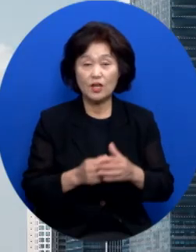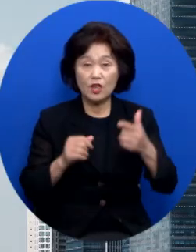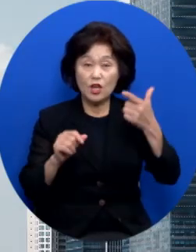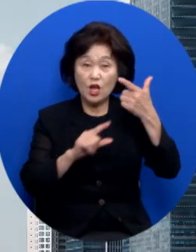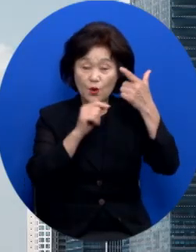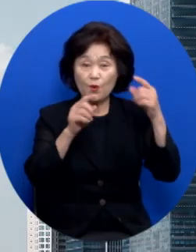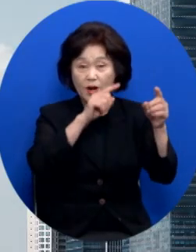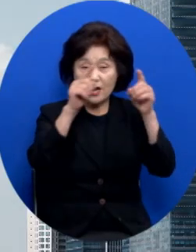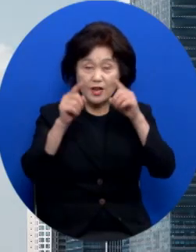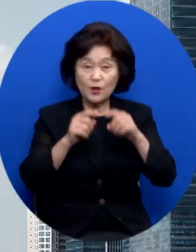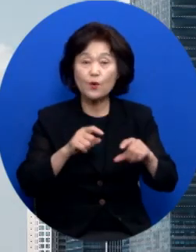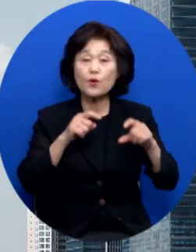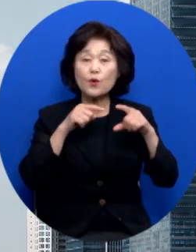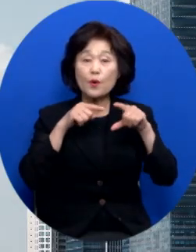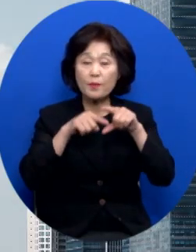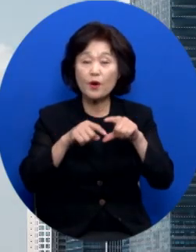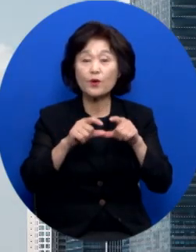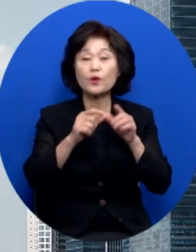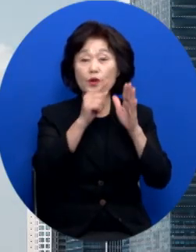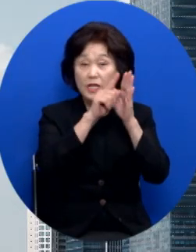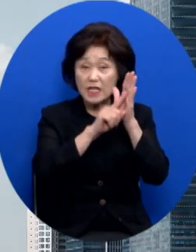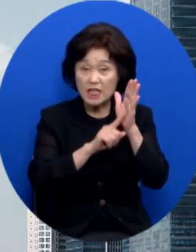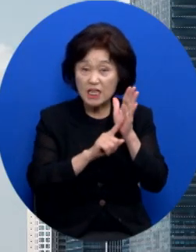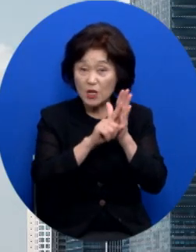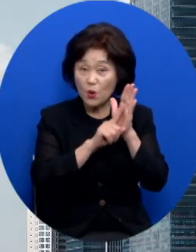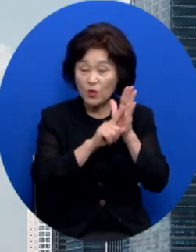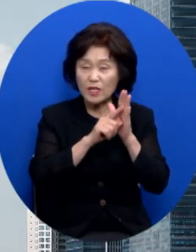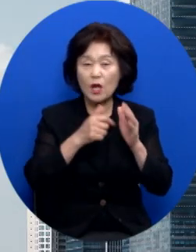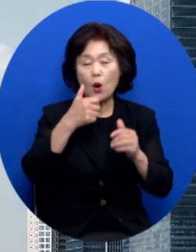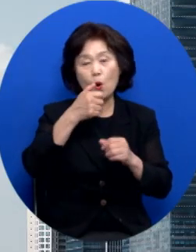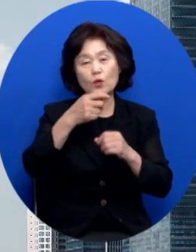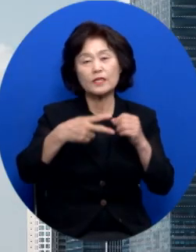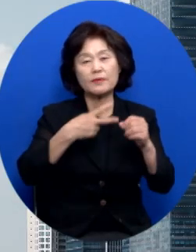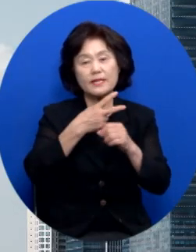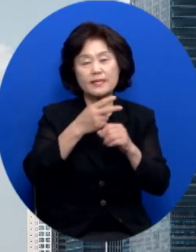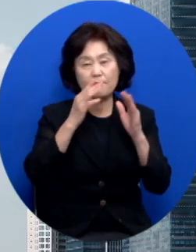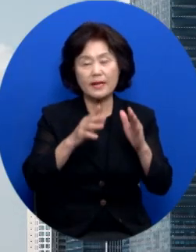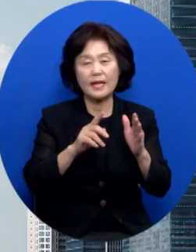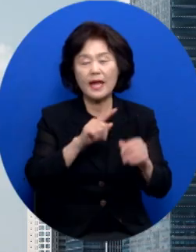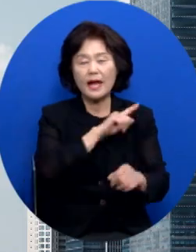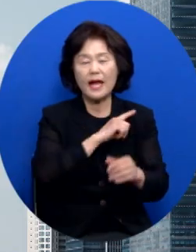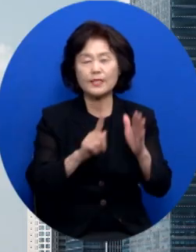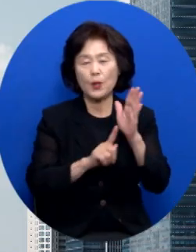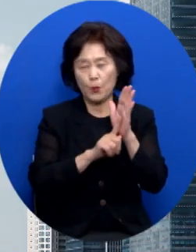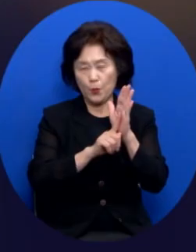6월 전국 평균 기온이 52년 만에 가장 높았던 것으로 나타났습니다.